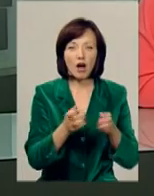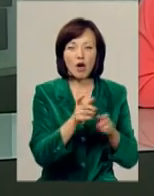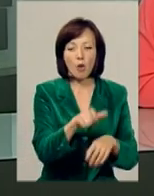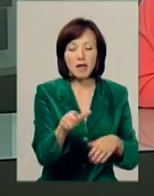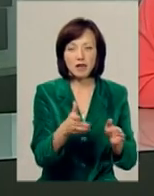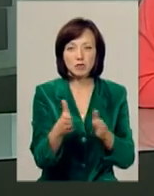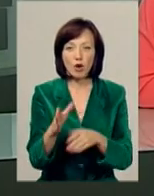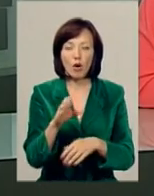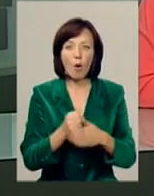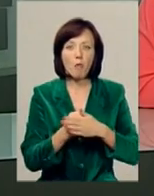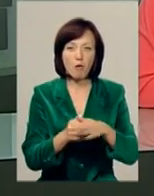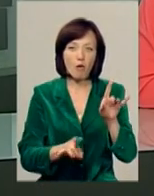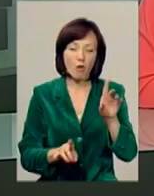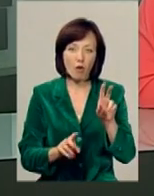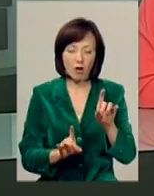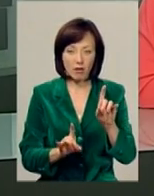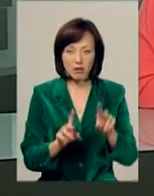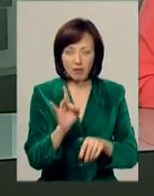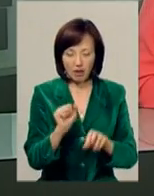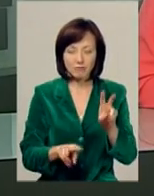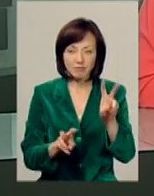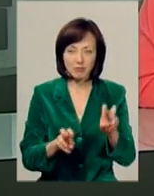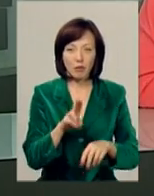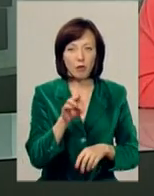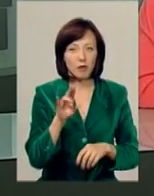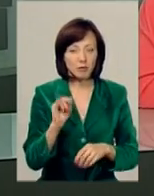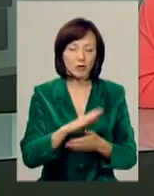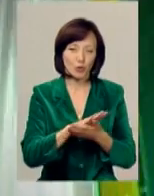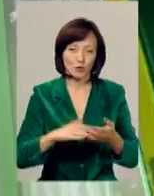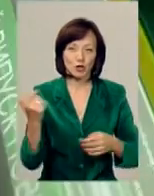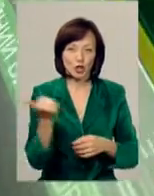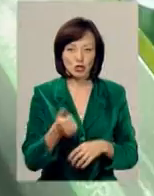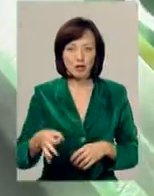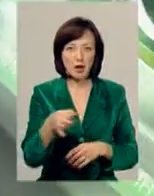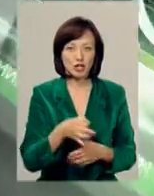мережі опора Андрій Попик Ми продовжуємо тиждень